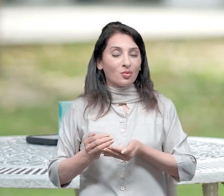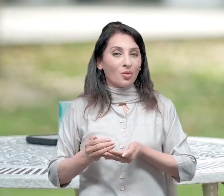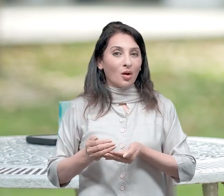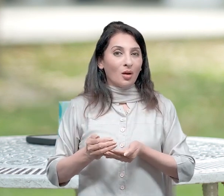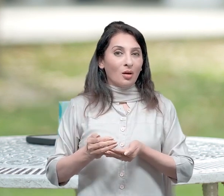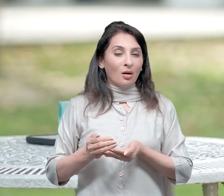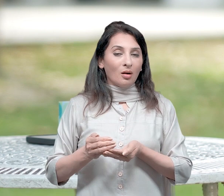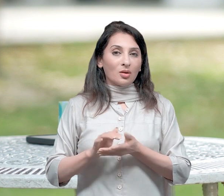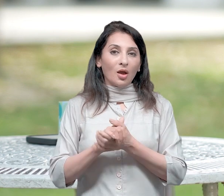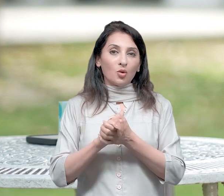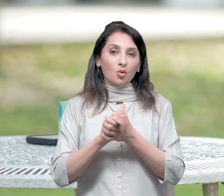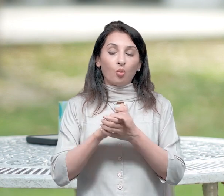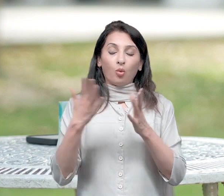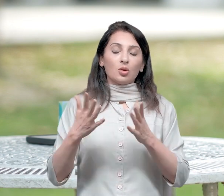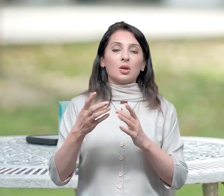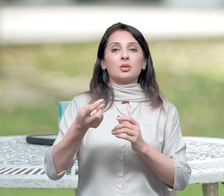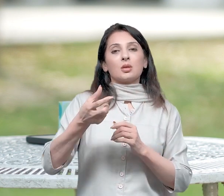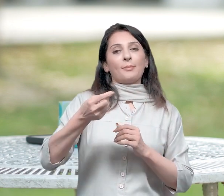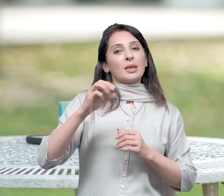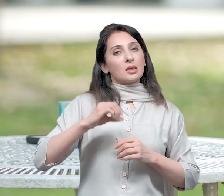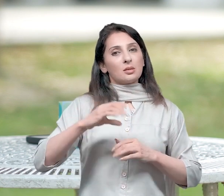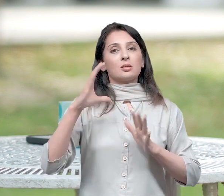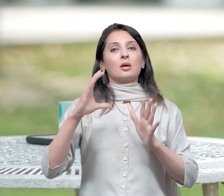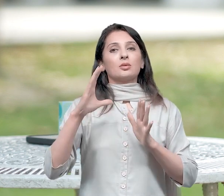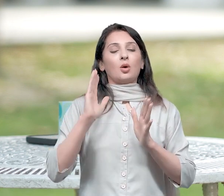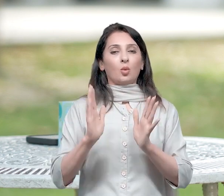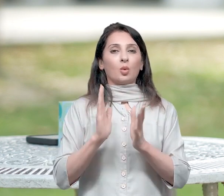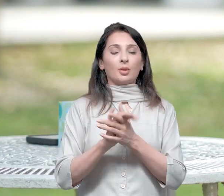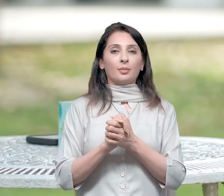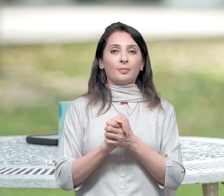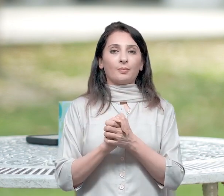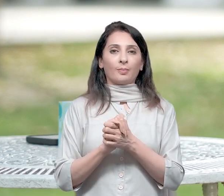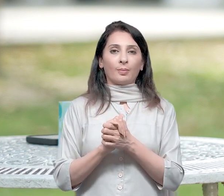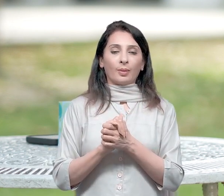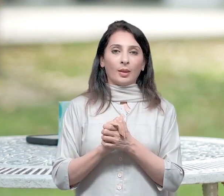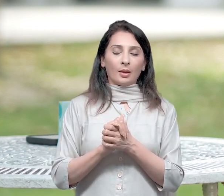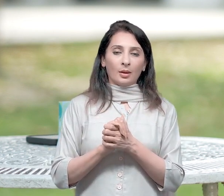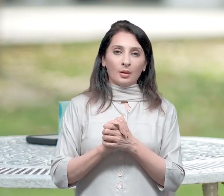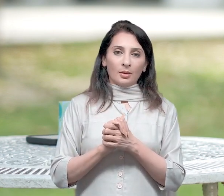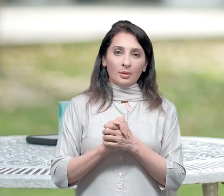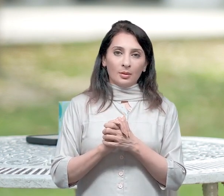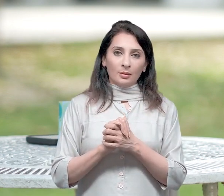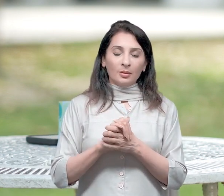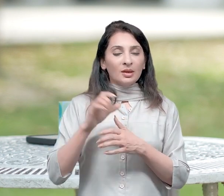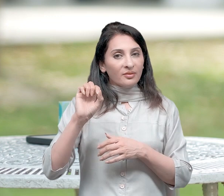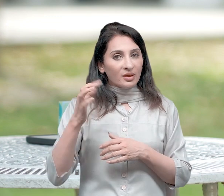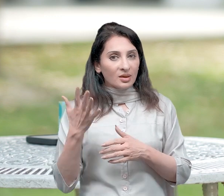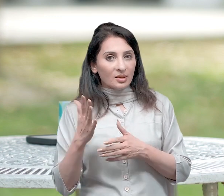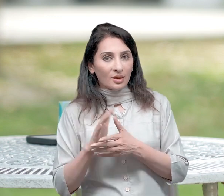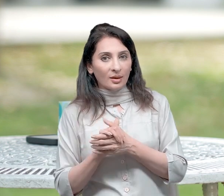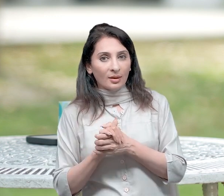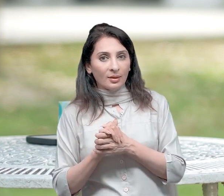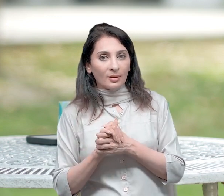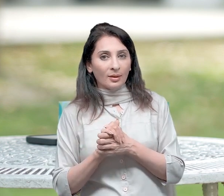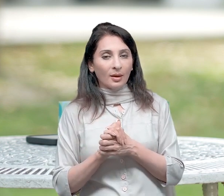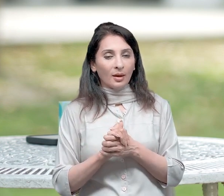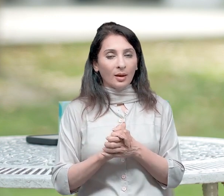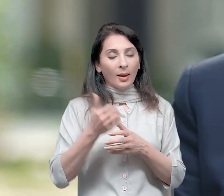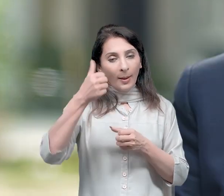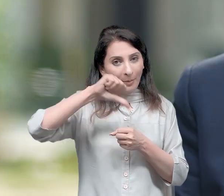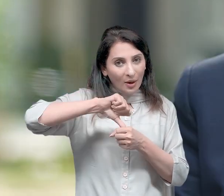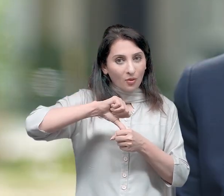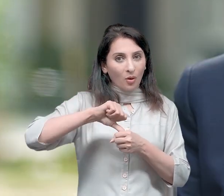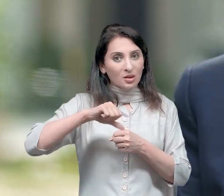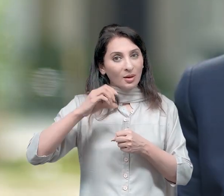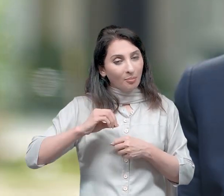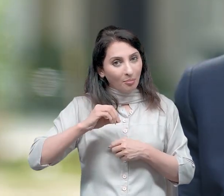ایک انٹرنیشنل مارکیٹ میں بھی اس کی قیمتیں ذرا اپورڈ ٹرینڈ ہے. اس وجہ سے پیٹرول جب مہنگا